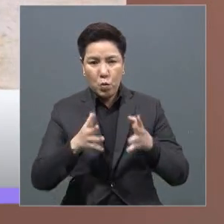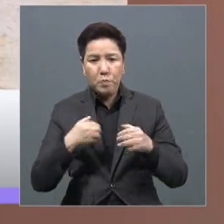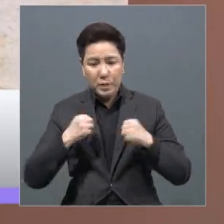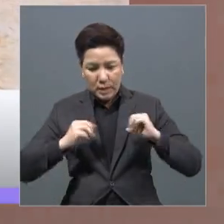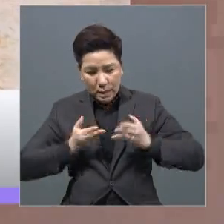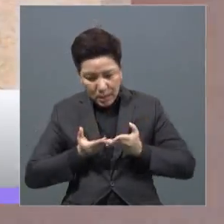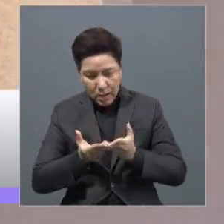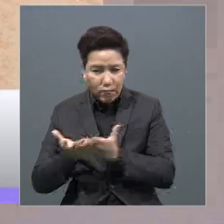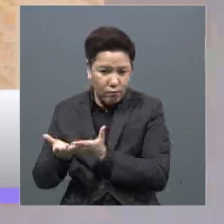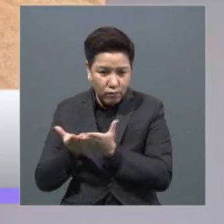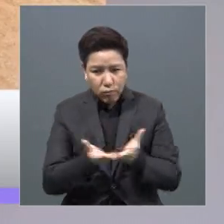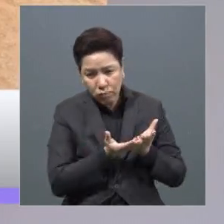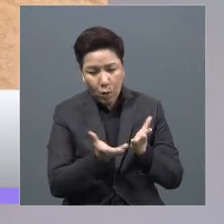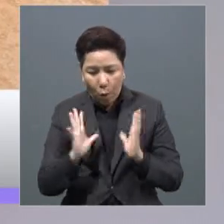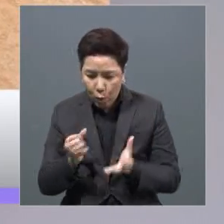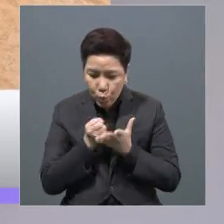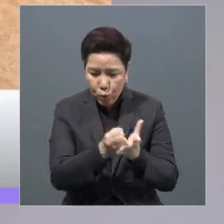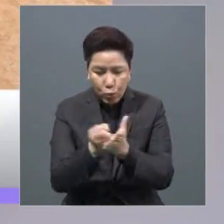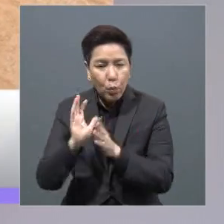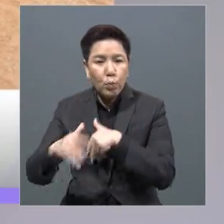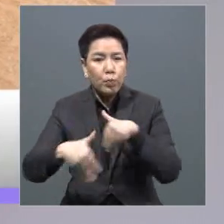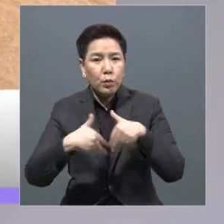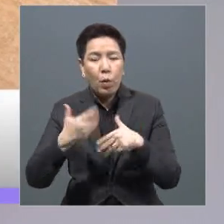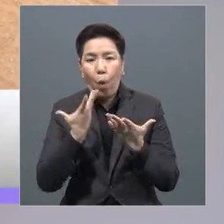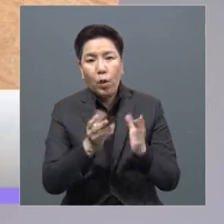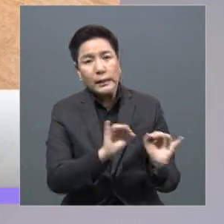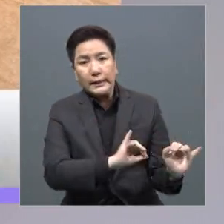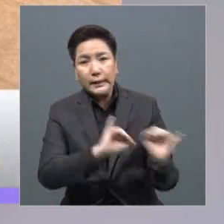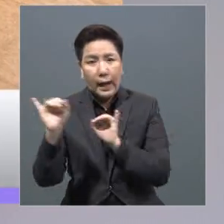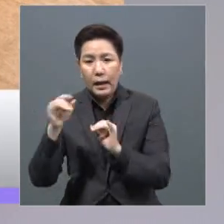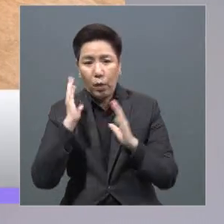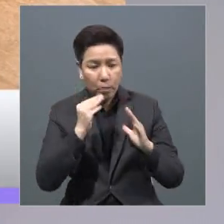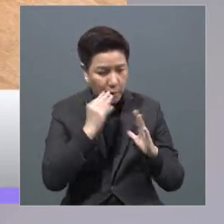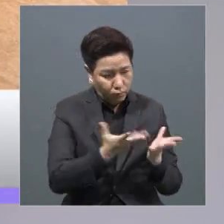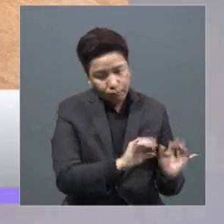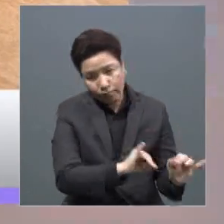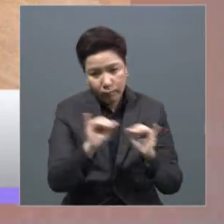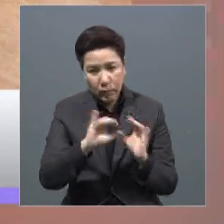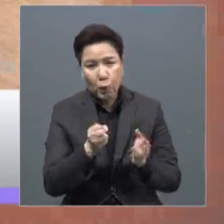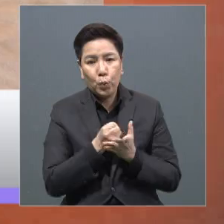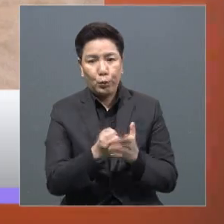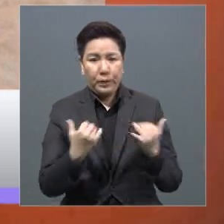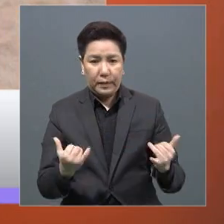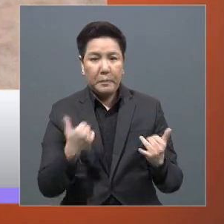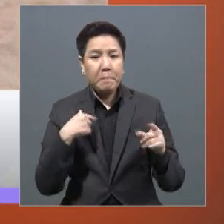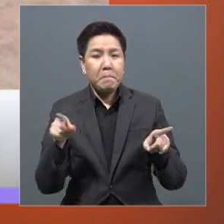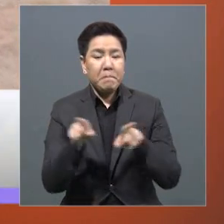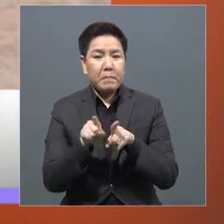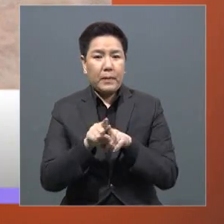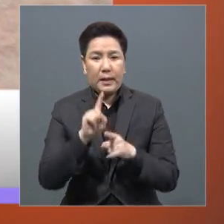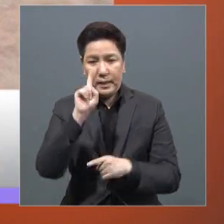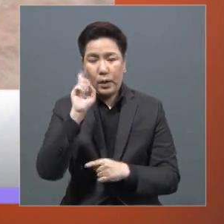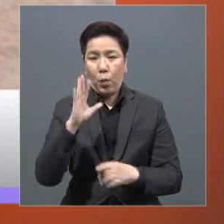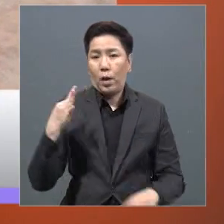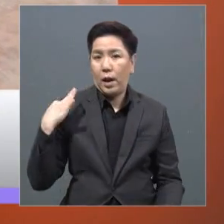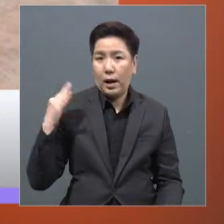แบนลงพื้นที่เร่งอพยพประชาชนแล้วก็ขนย้ายสิ่งของไปยังพื้นที่ปลอดภัยด้วยค่ะเช่นเดียวกับที่ศูนย์อำนวยการ